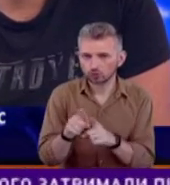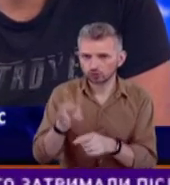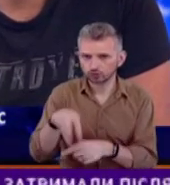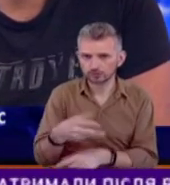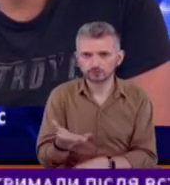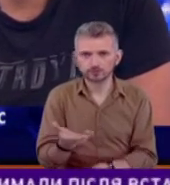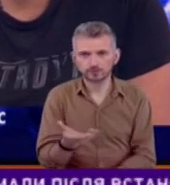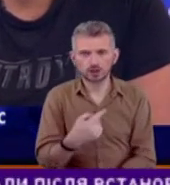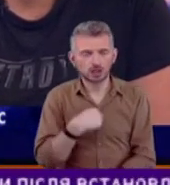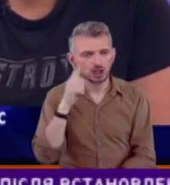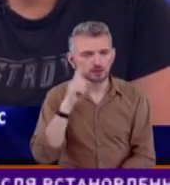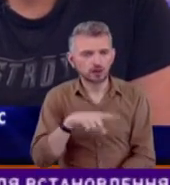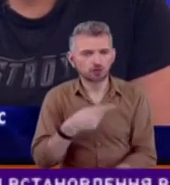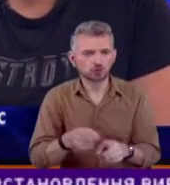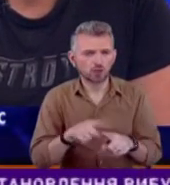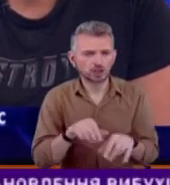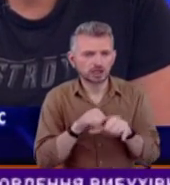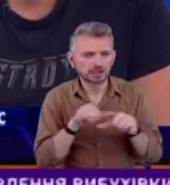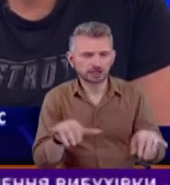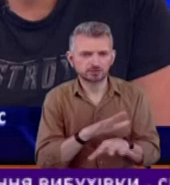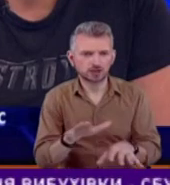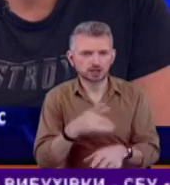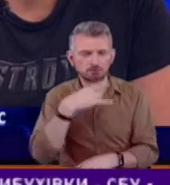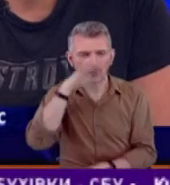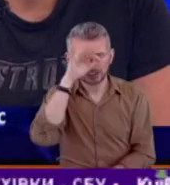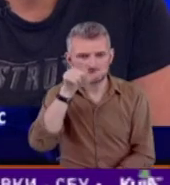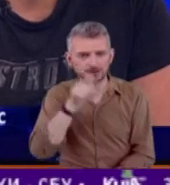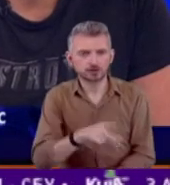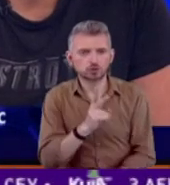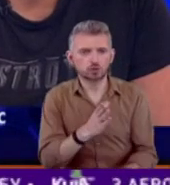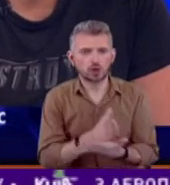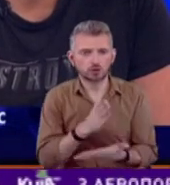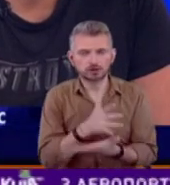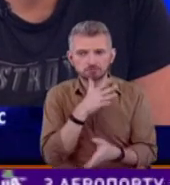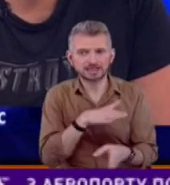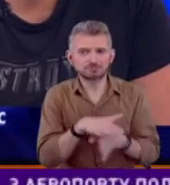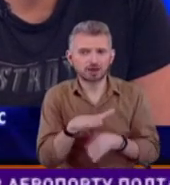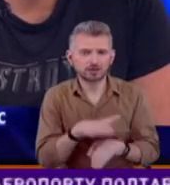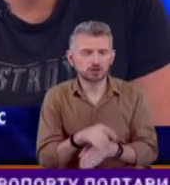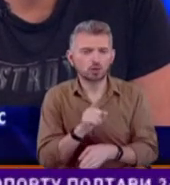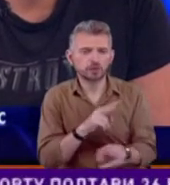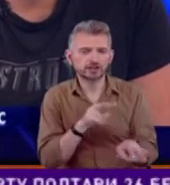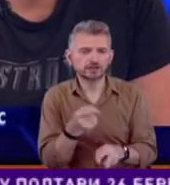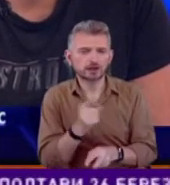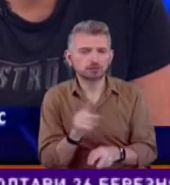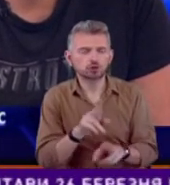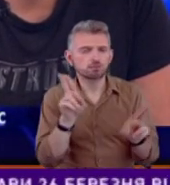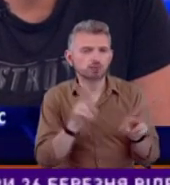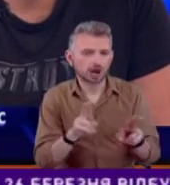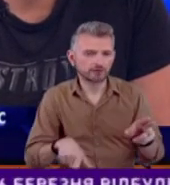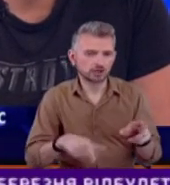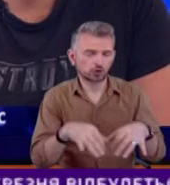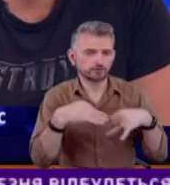Я знаю, что это не распространяется. То есть полицейский, который находится при исполнении, он следит за тем, чтобы правила